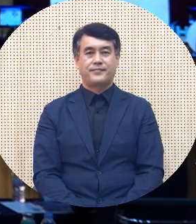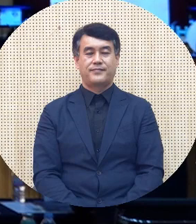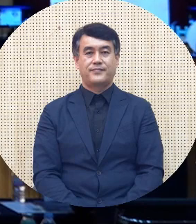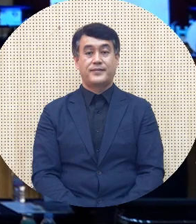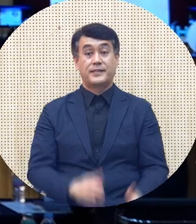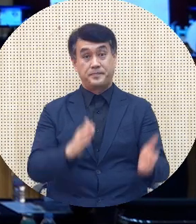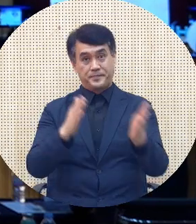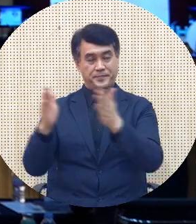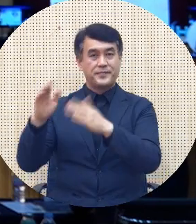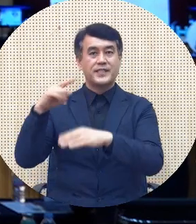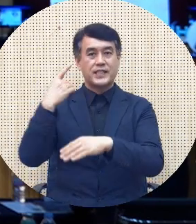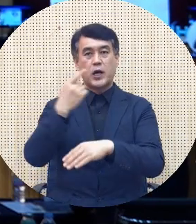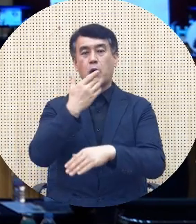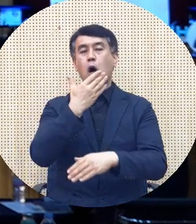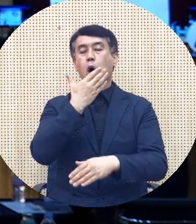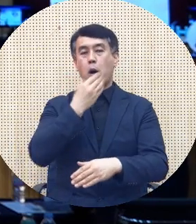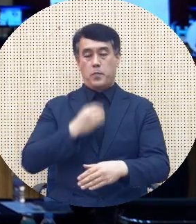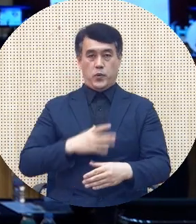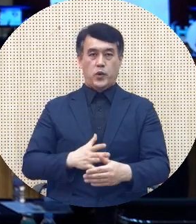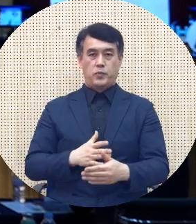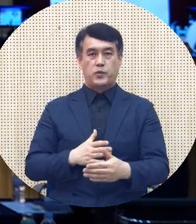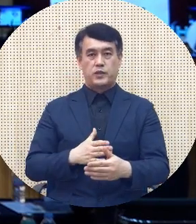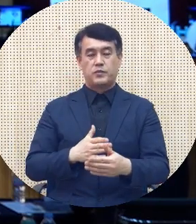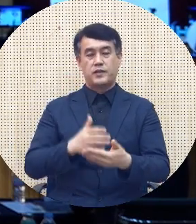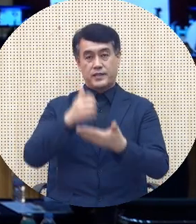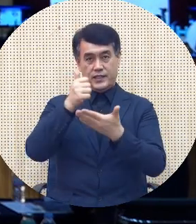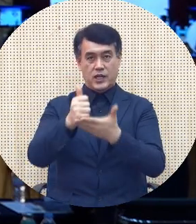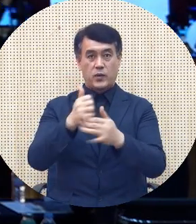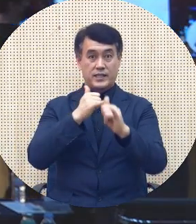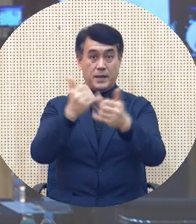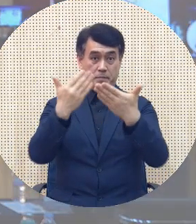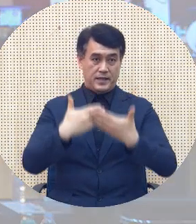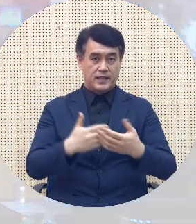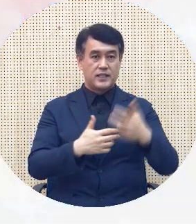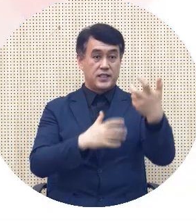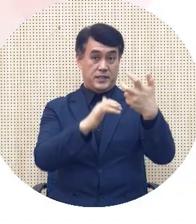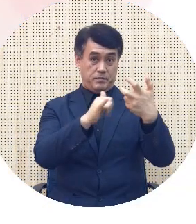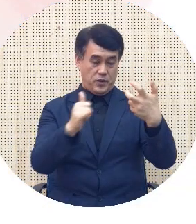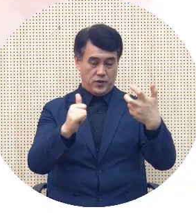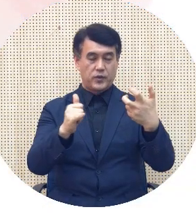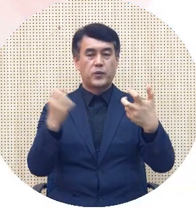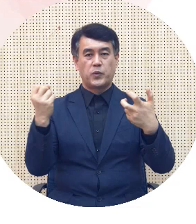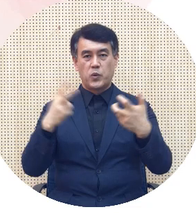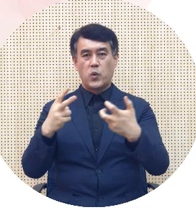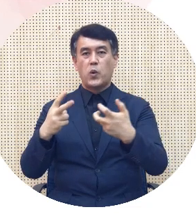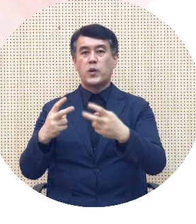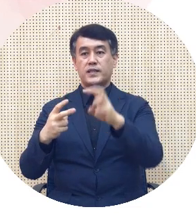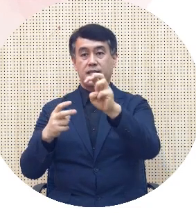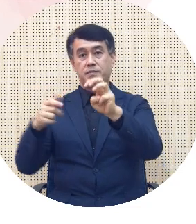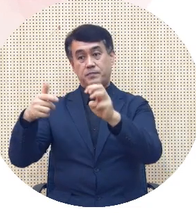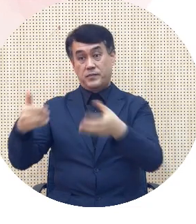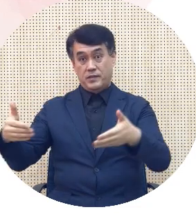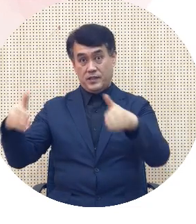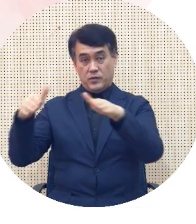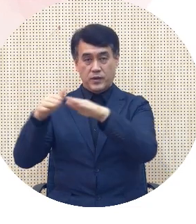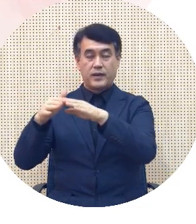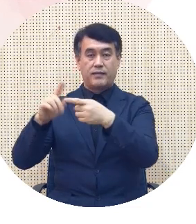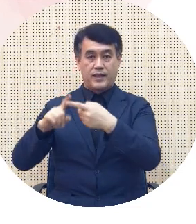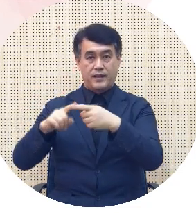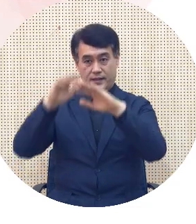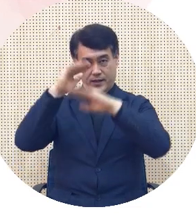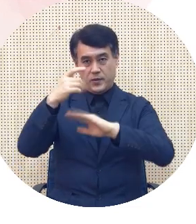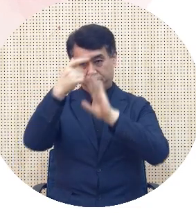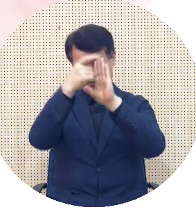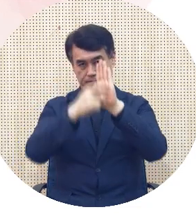네, 다음으로 보건복지부 장관 표창을 수상하신 70명의 개인 및 30개 기관 명단을 영상으로 확인해